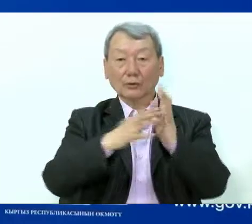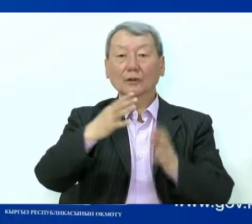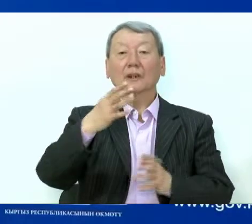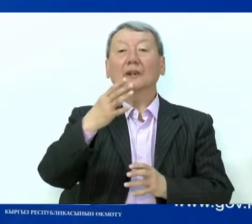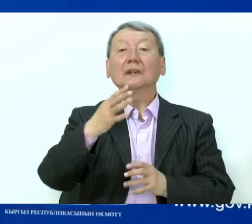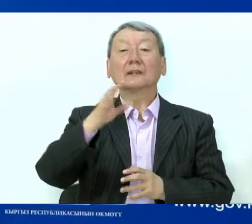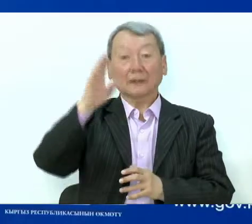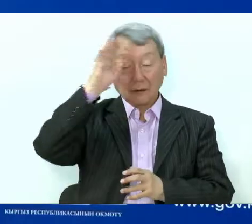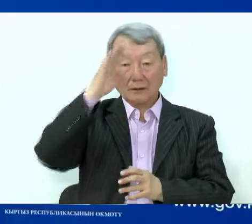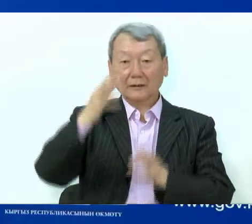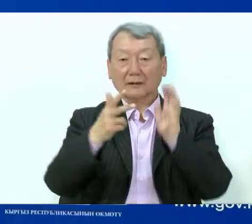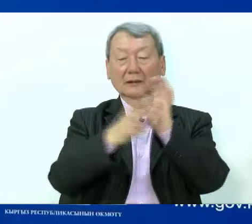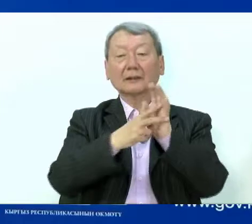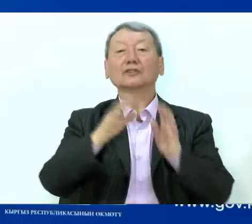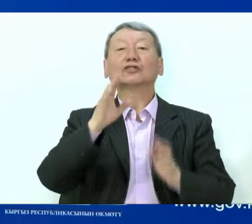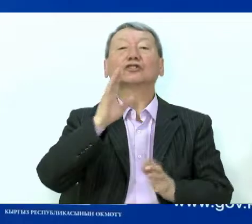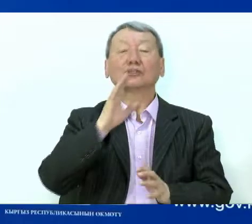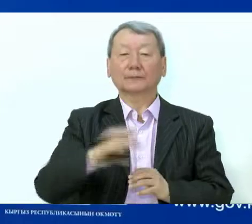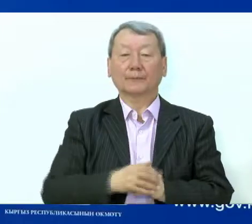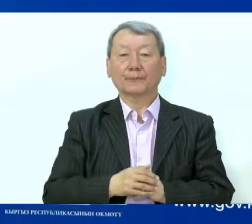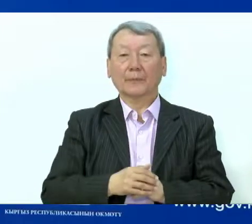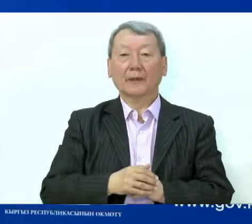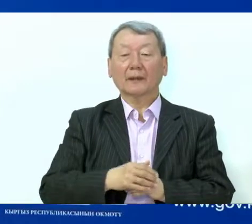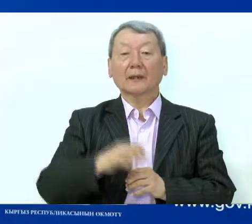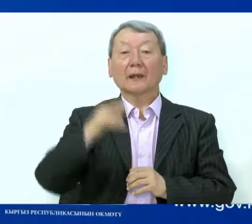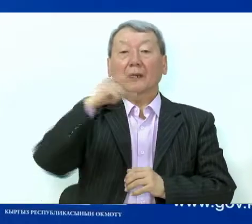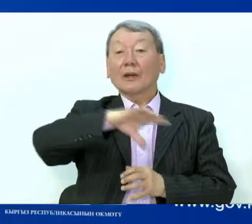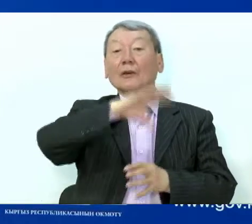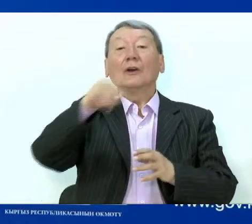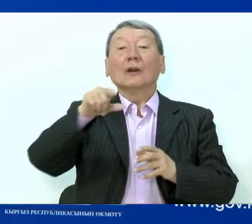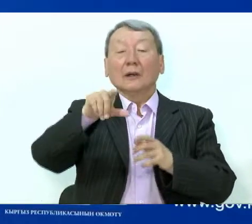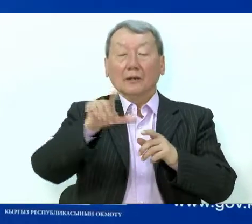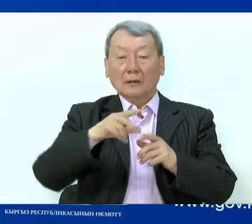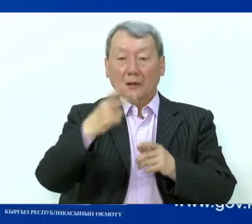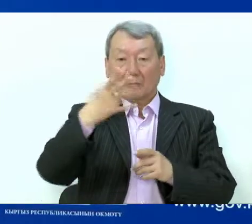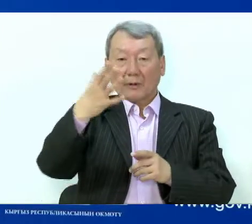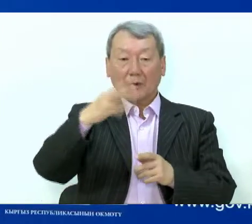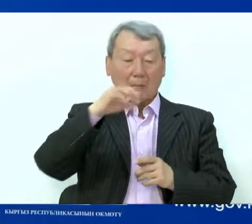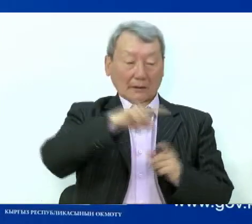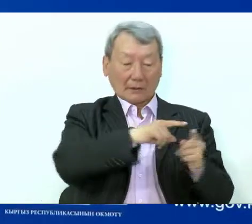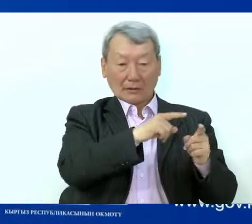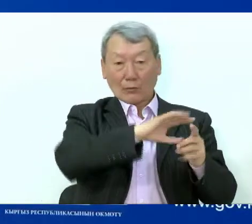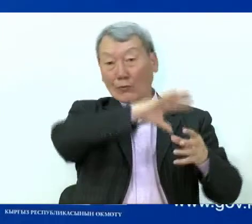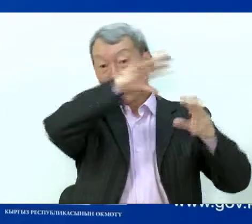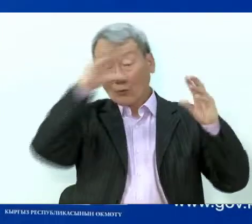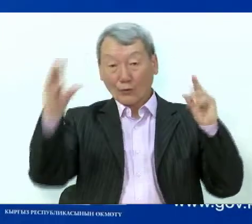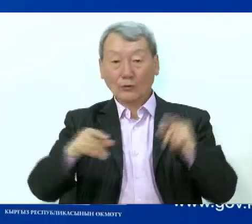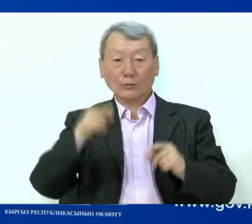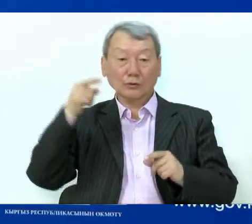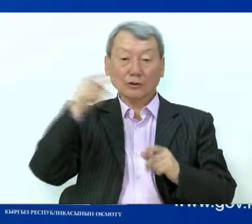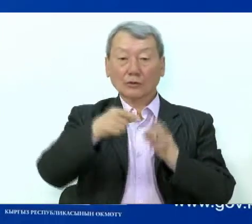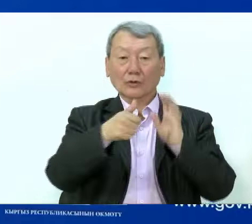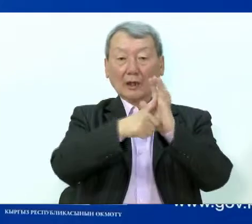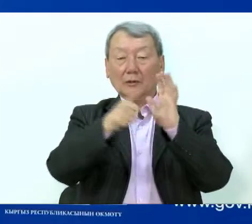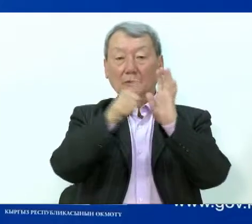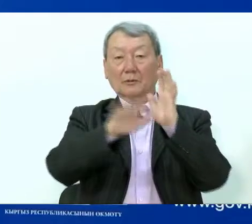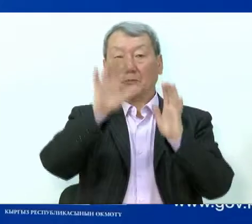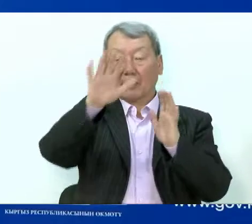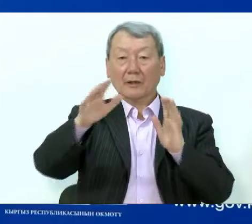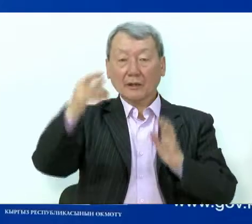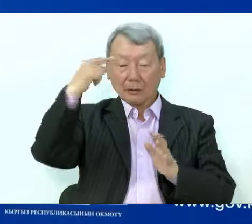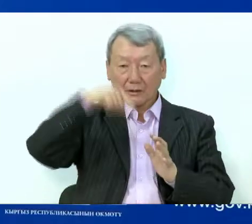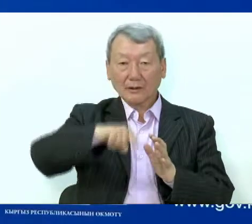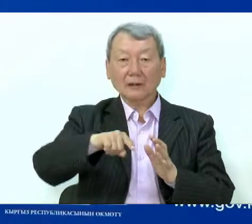аял. Жалпы кармалгандар бардыгы 25 марттан баштап 1665, анын